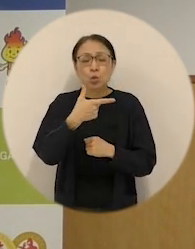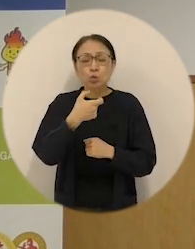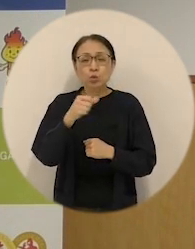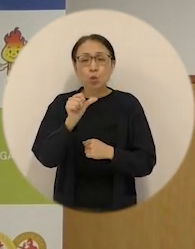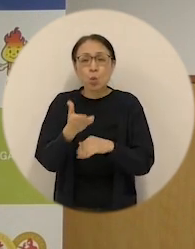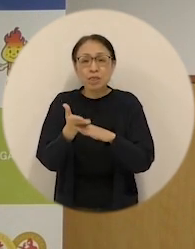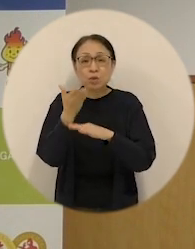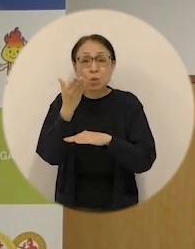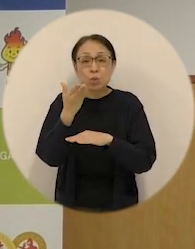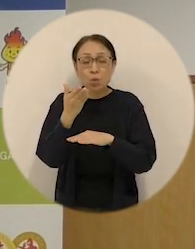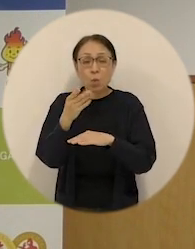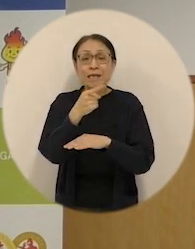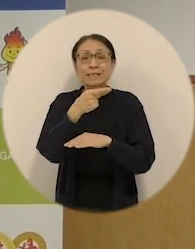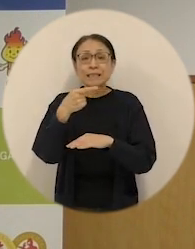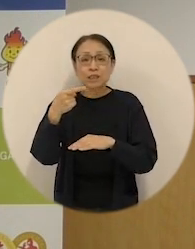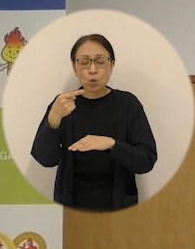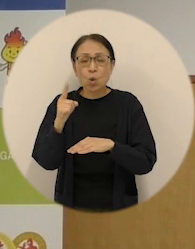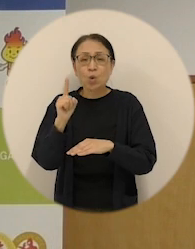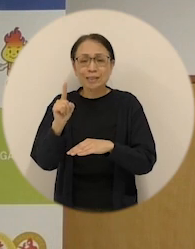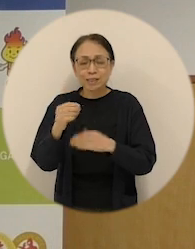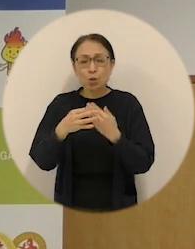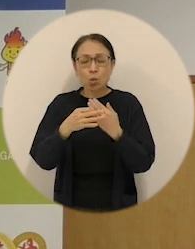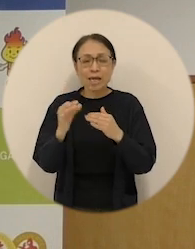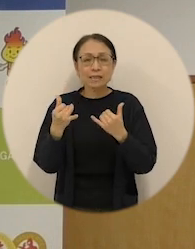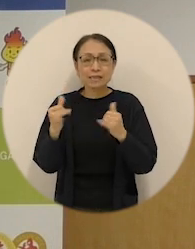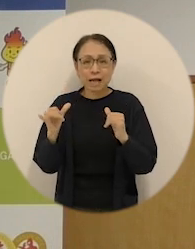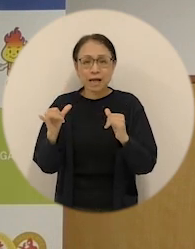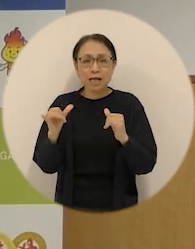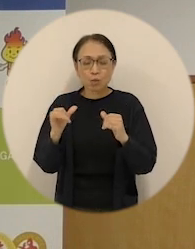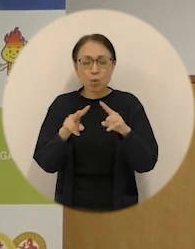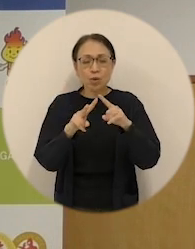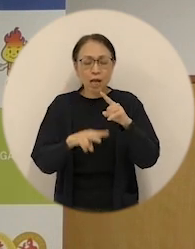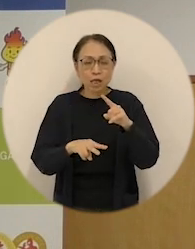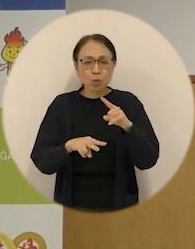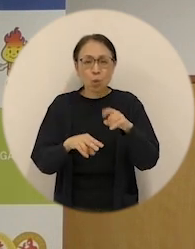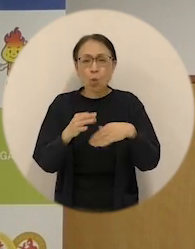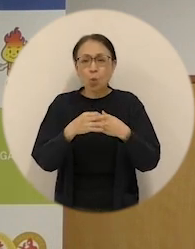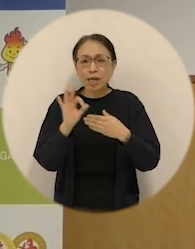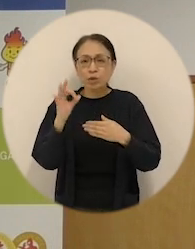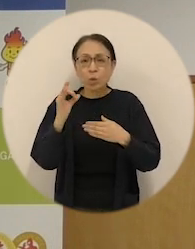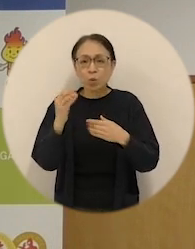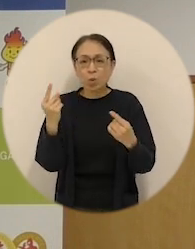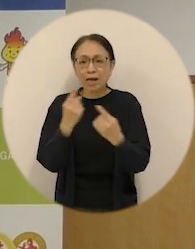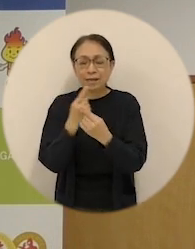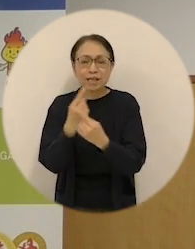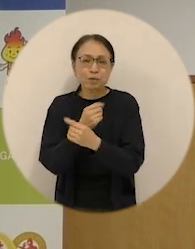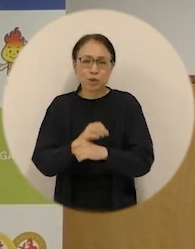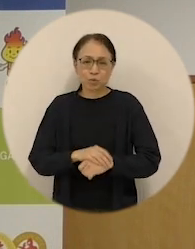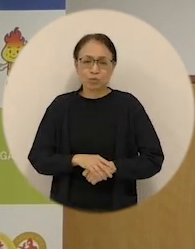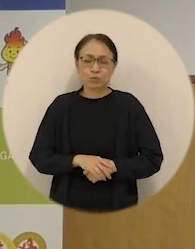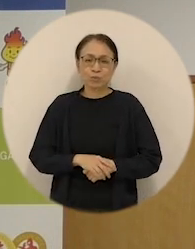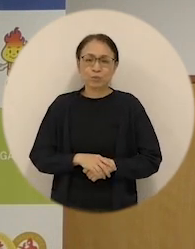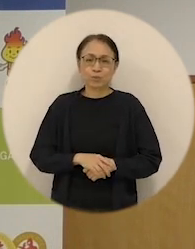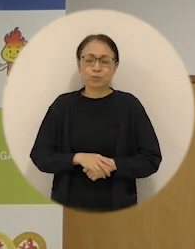第1号被保険者の介護保険料を改定するものであります。